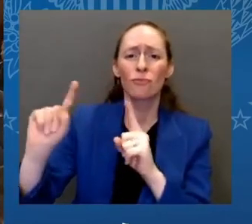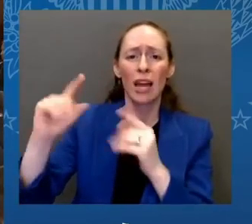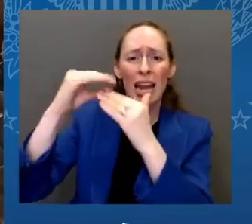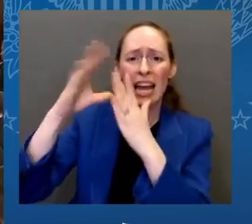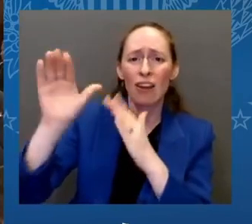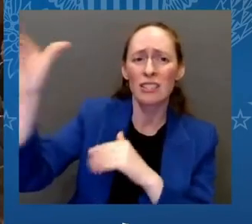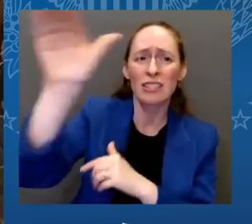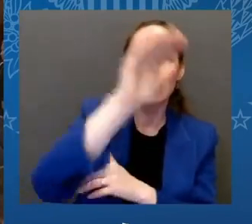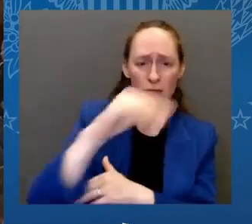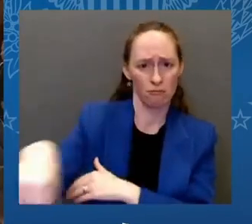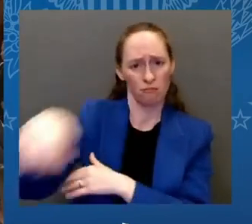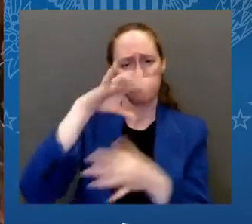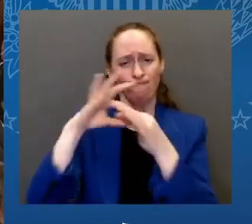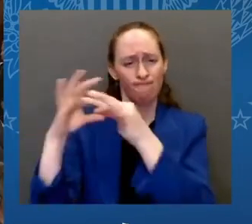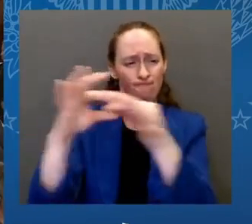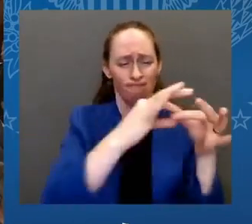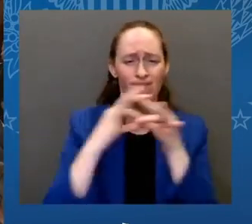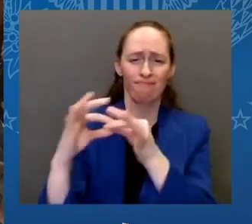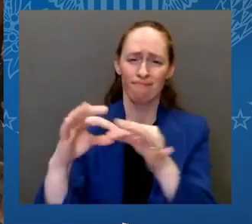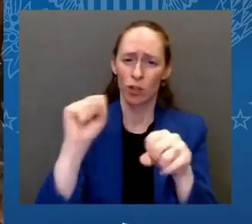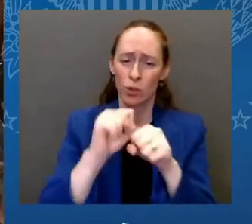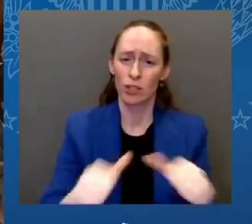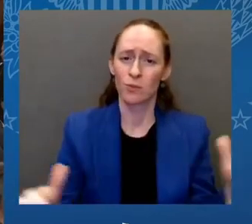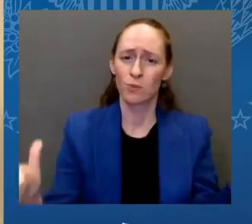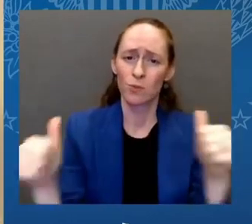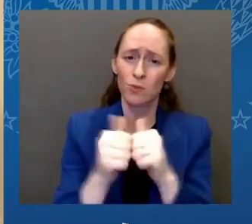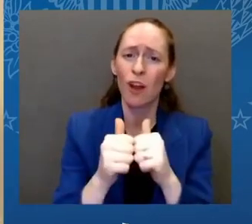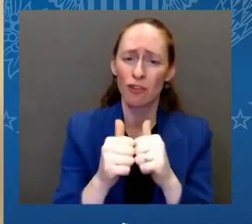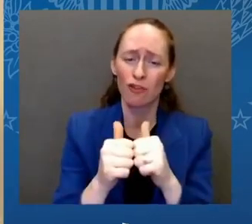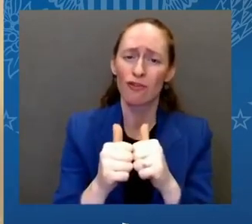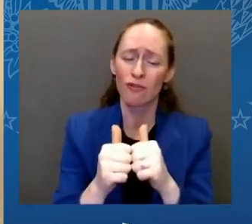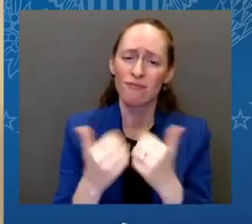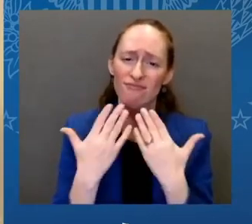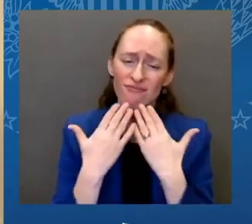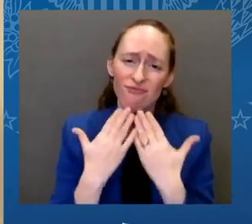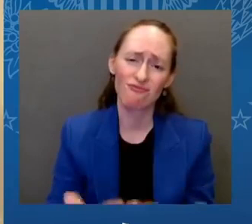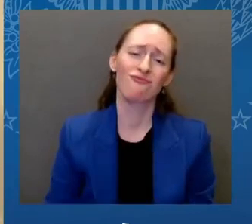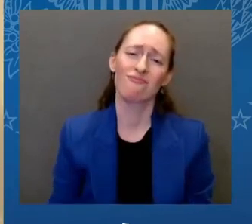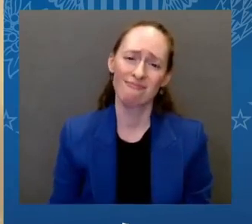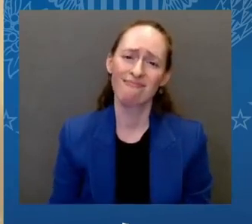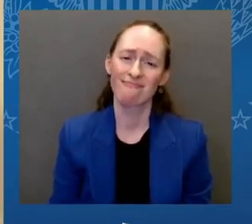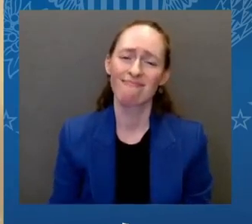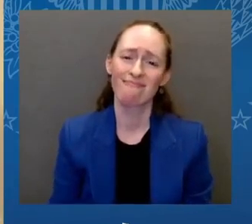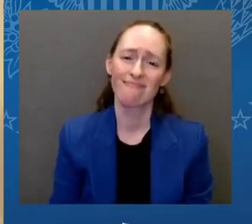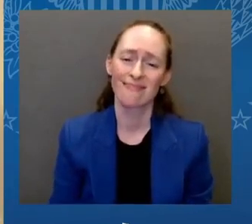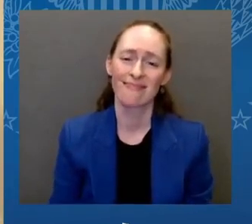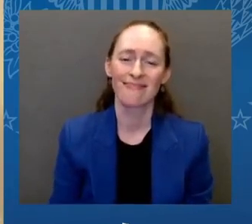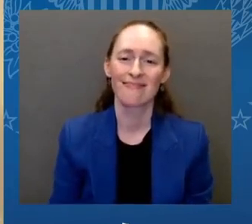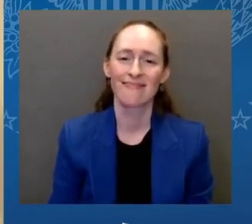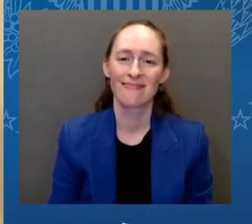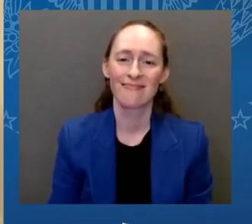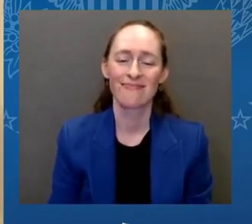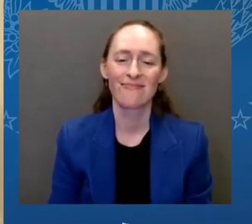права, на мирну співпрацю і взаєморозуміння, це корисно для усіх